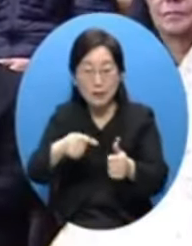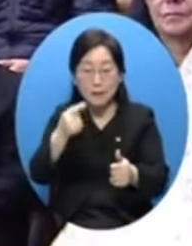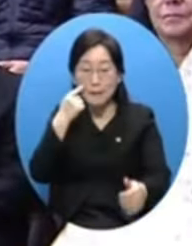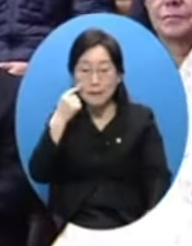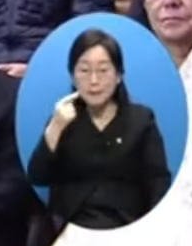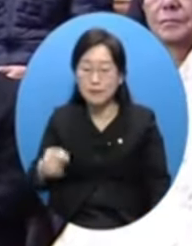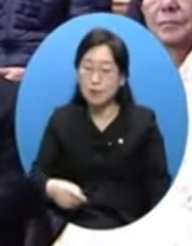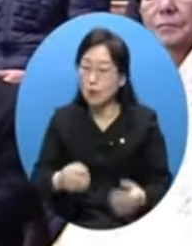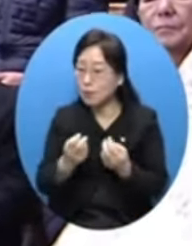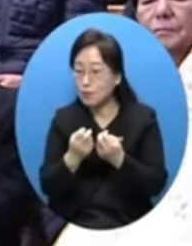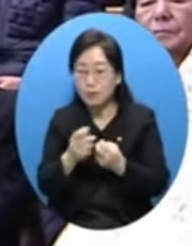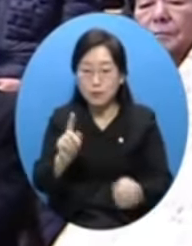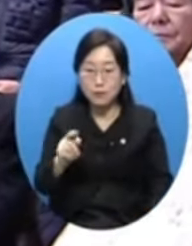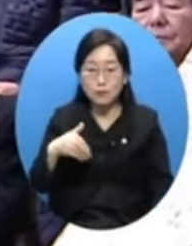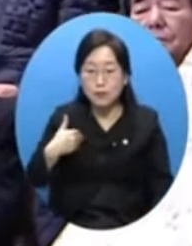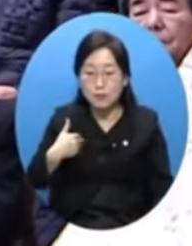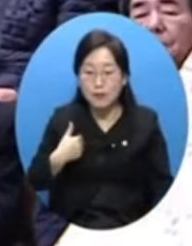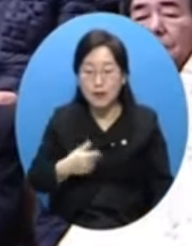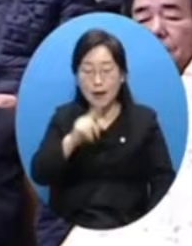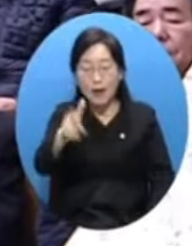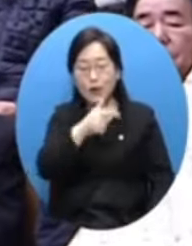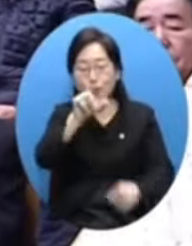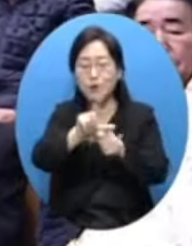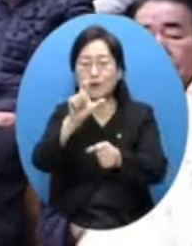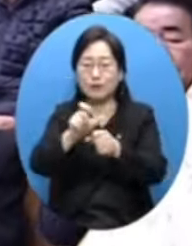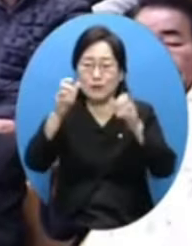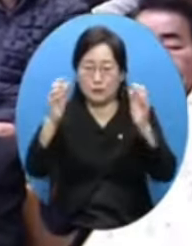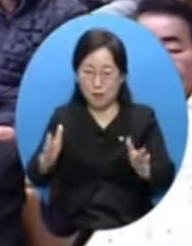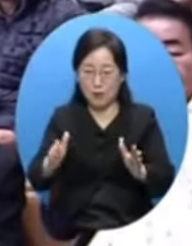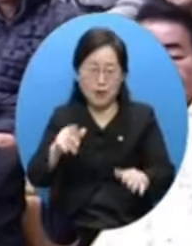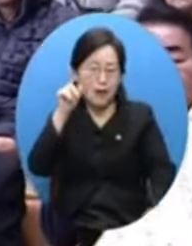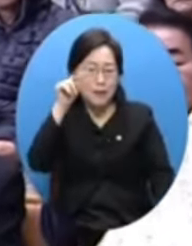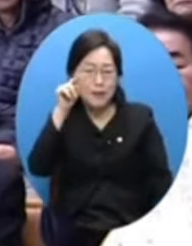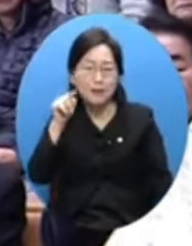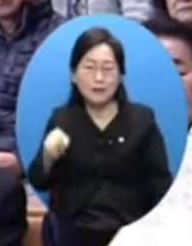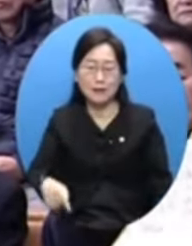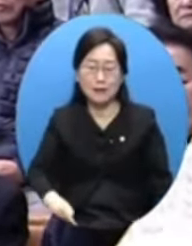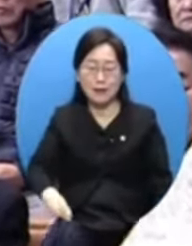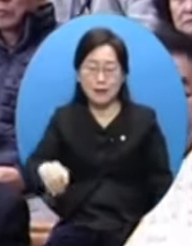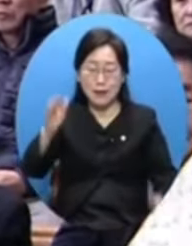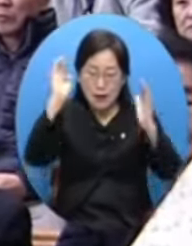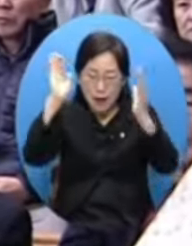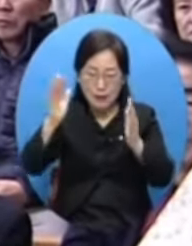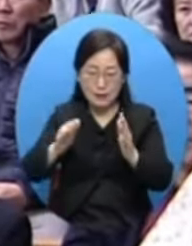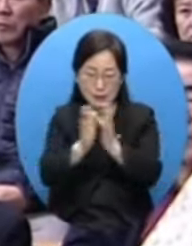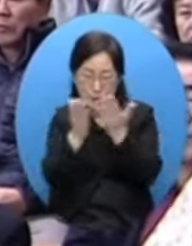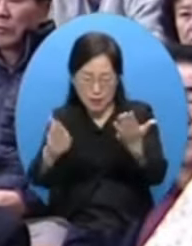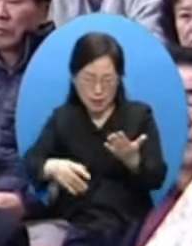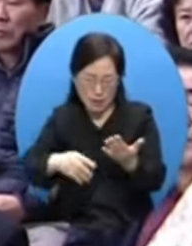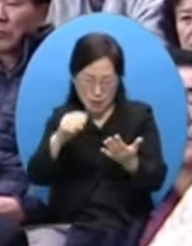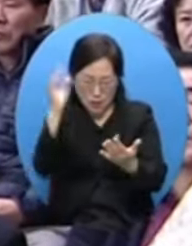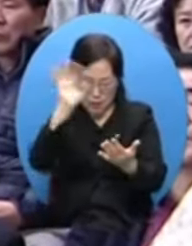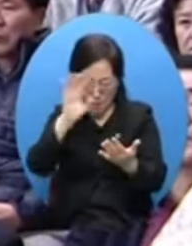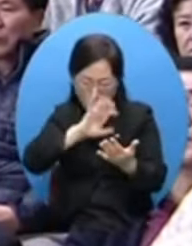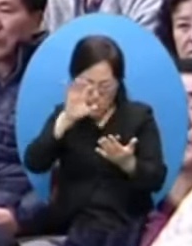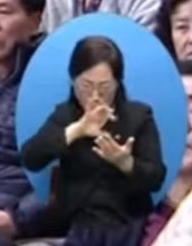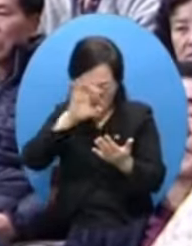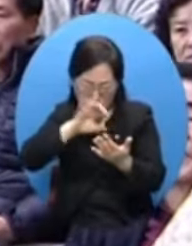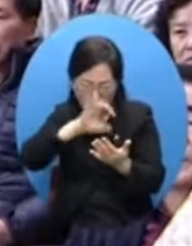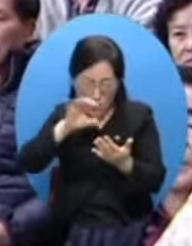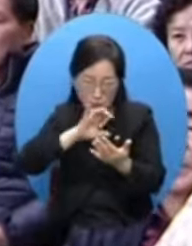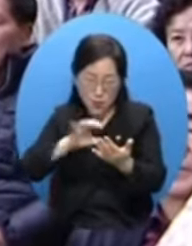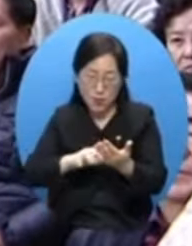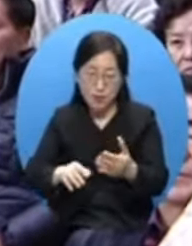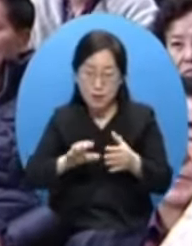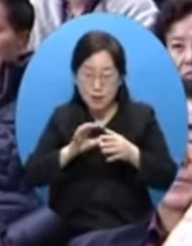가르쳐야 될지 몰라서 하루 15시간 동안 매일 같이 강의와 교재를 분석하면서 열심히 열심히